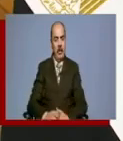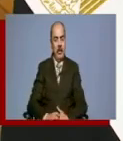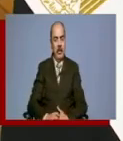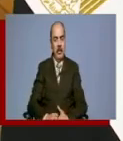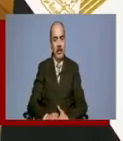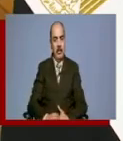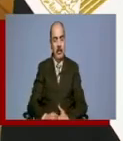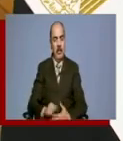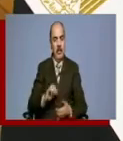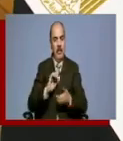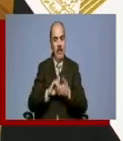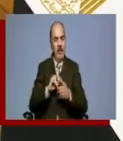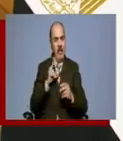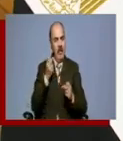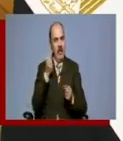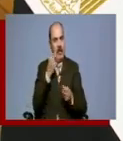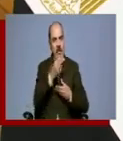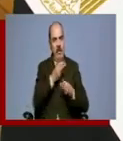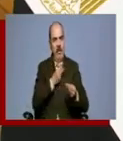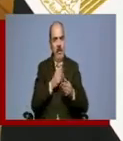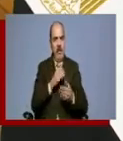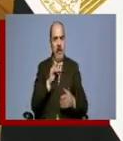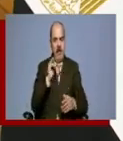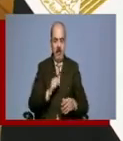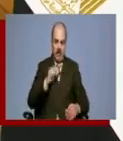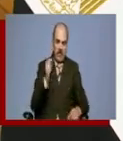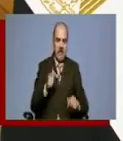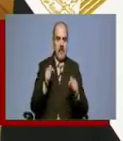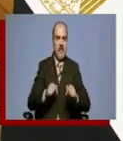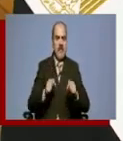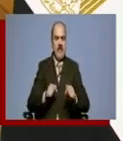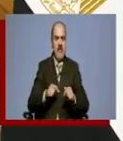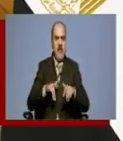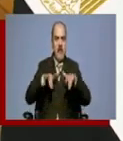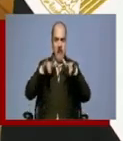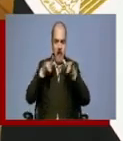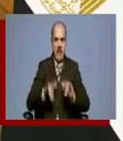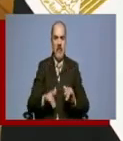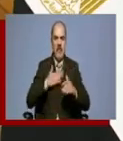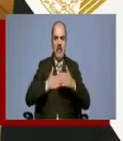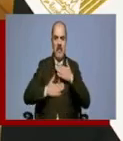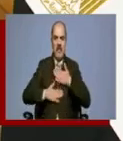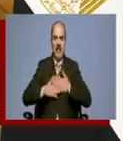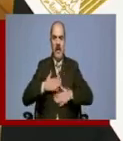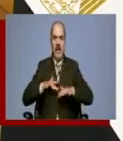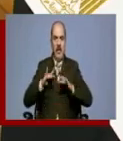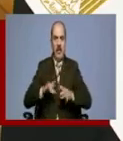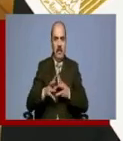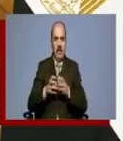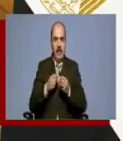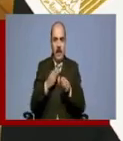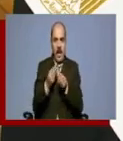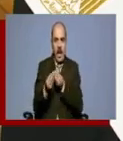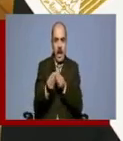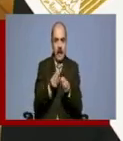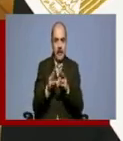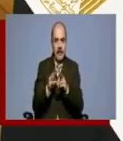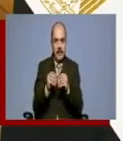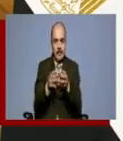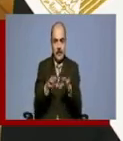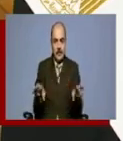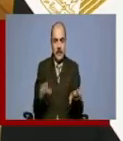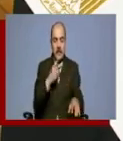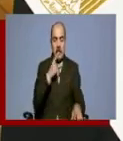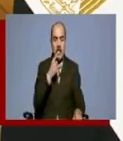القضيه الفلسطينيه احنا بنديها اولويه كبيره الشعب المصري يهتم بالقضيه الفلسطينيه الدوله المصريه تهتم